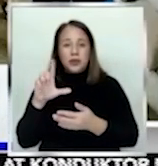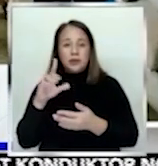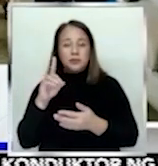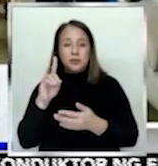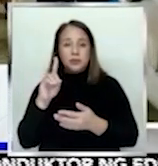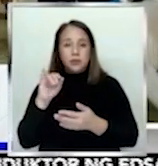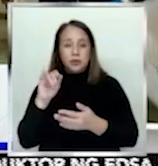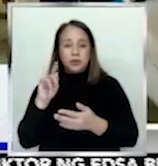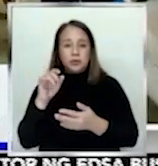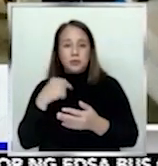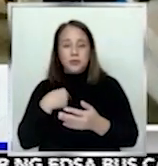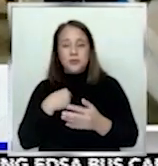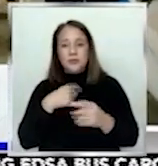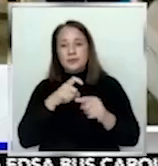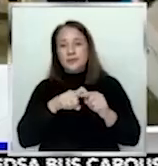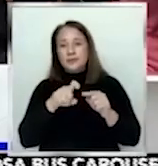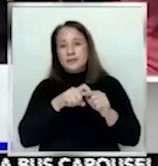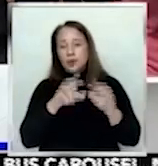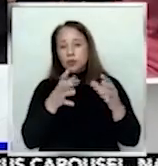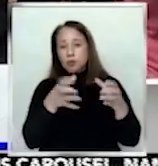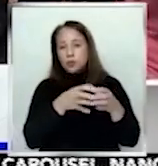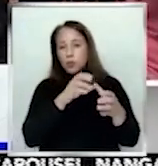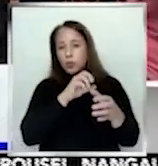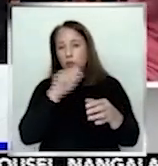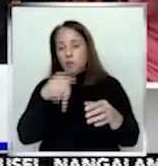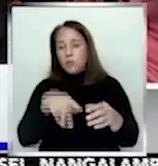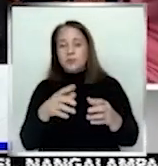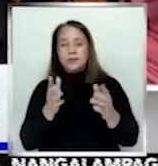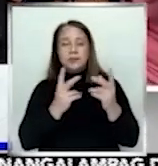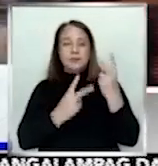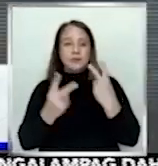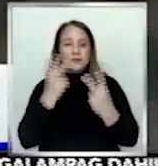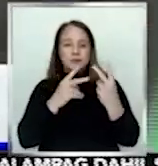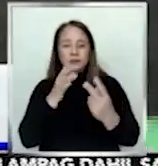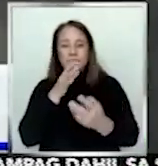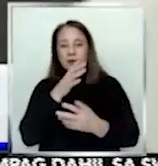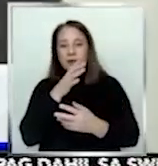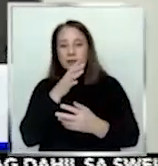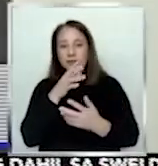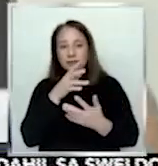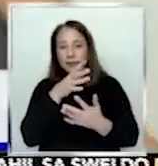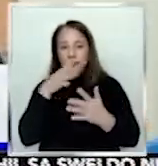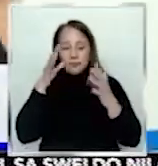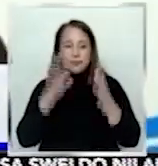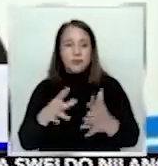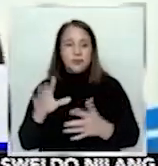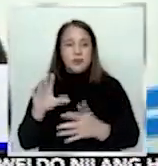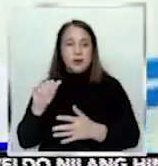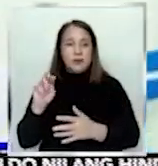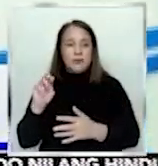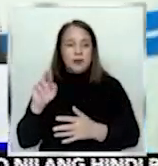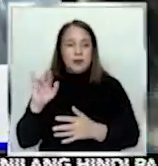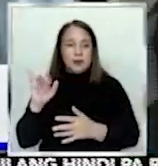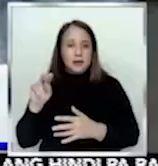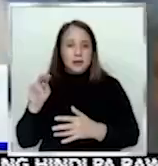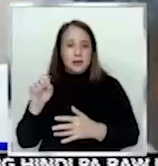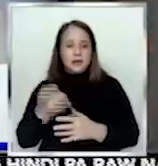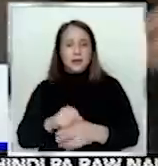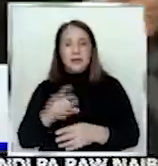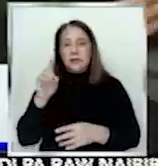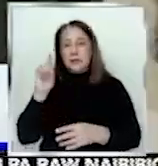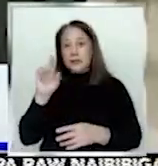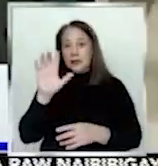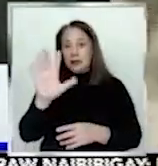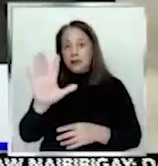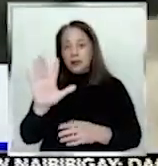Cooperative at binisita rin niya ang mga magsasaka sa Libmanan, Camarines Sur. Hinimok naman ni Senadora Laila De Lima ang gobyerno